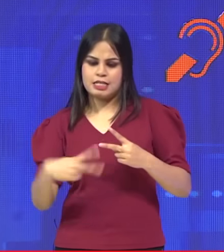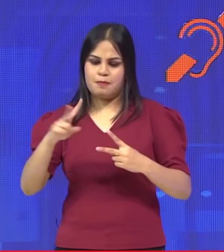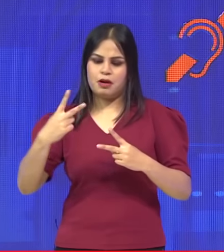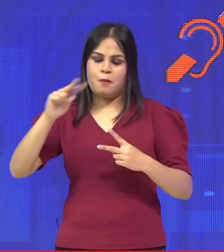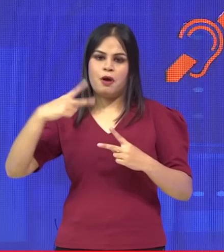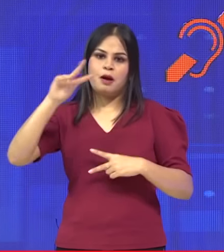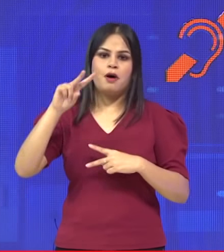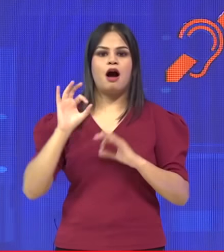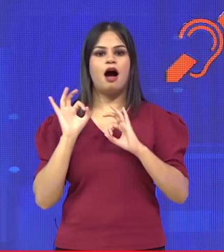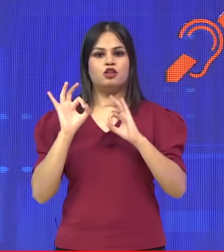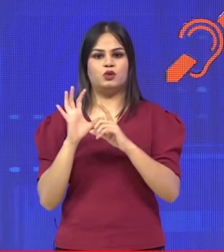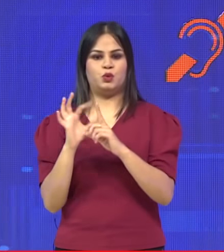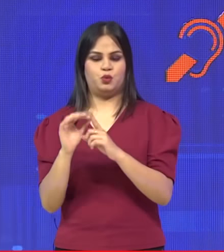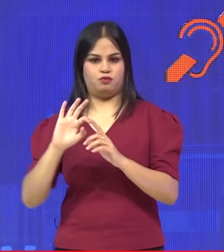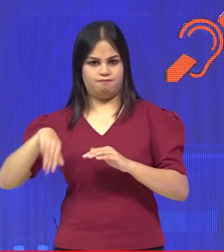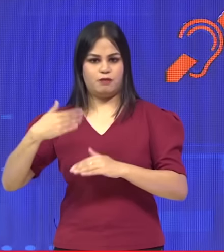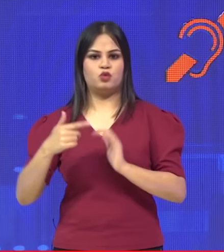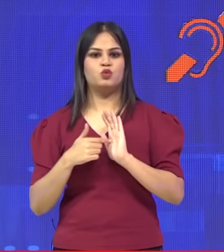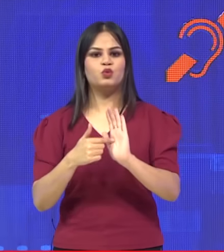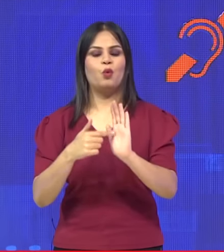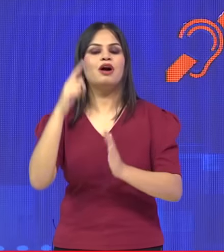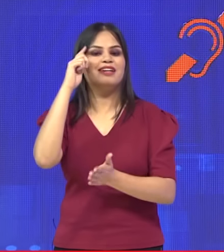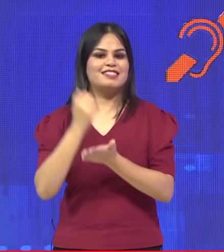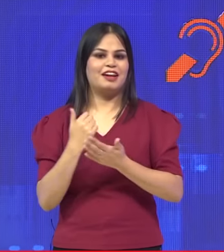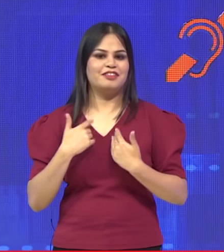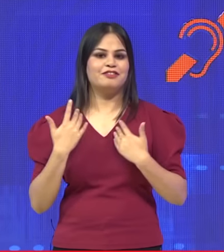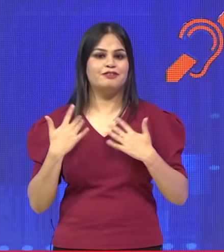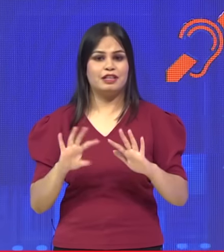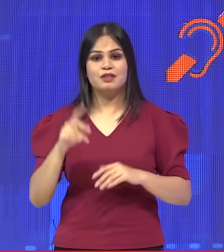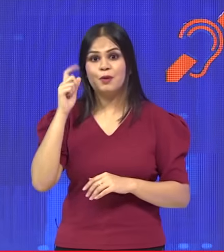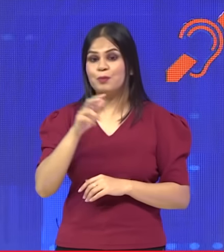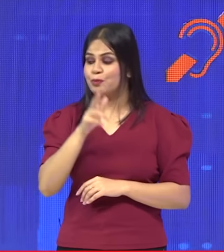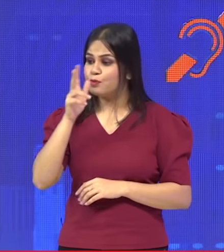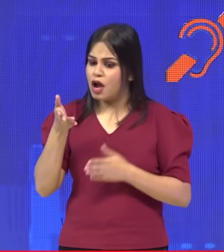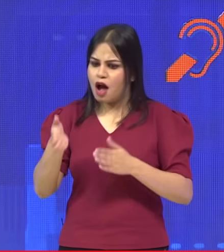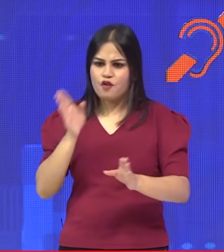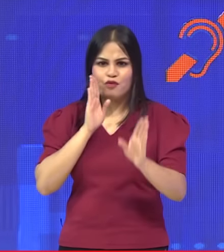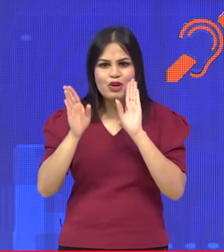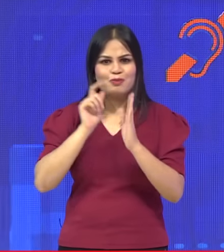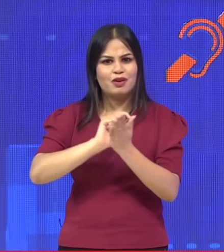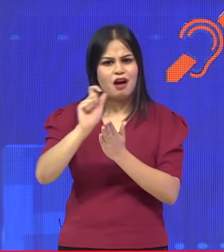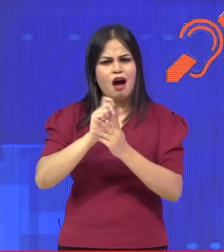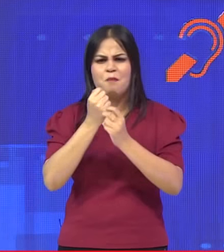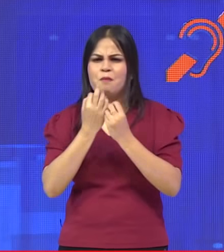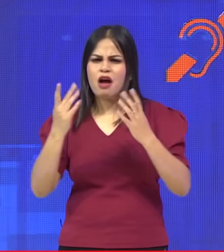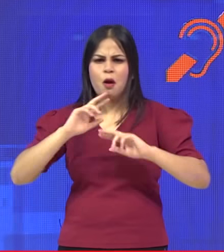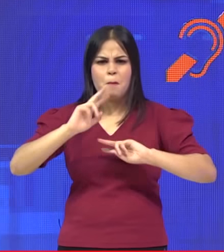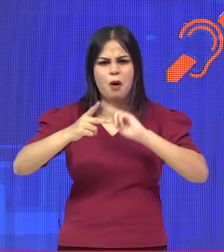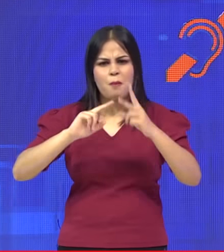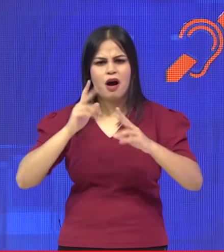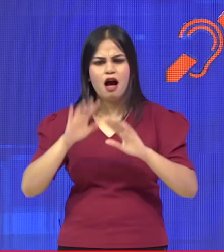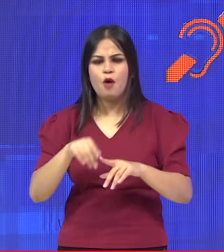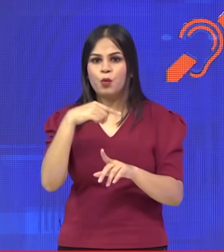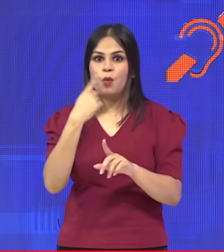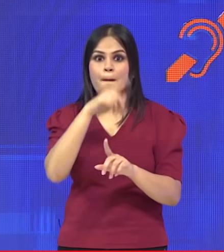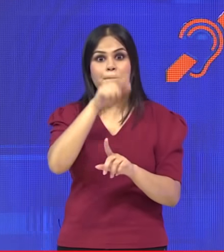बड़ा अच्छा करूंगा अब देखिए सोशल मीडिया पर बहुत सारे कमेंट आपकी शादी को लेकर होते हैं एक इंसान